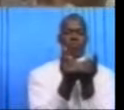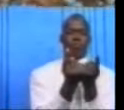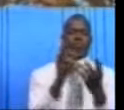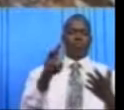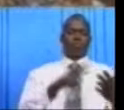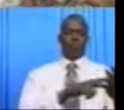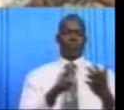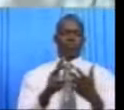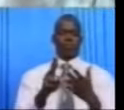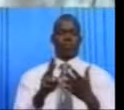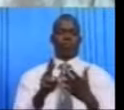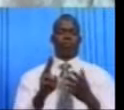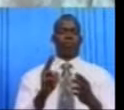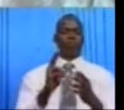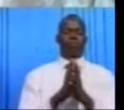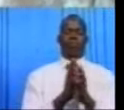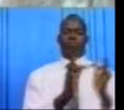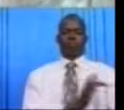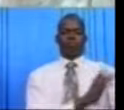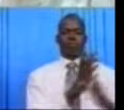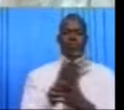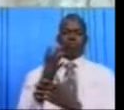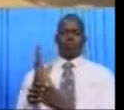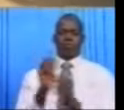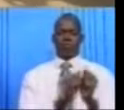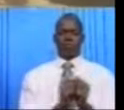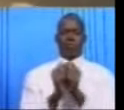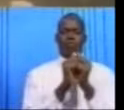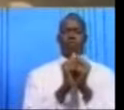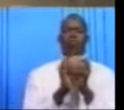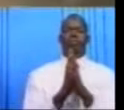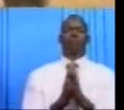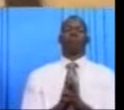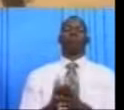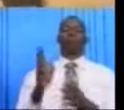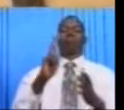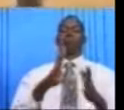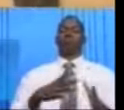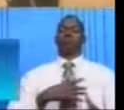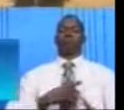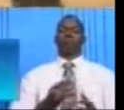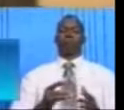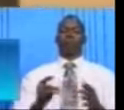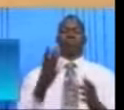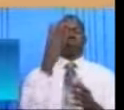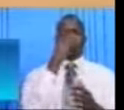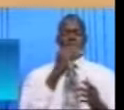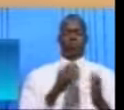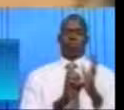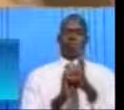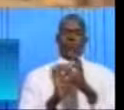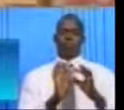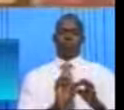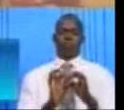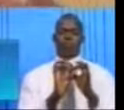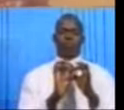troupes de danse et le folklore. Grâce à ce partage mutuel, Agen Thion peut être considéré comme un bel exemple de coopération